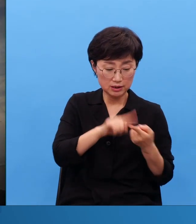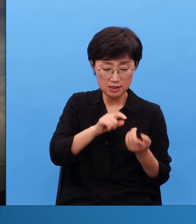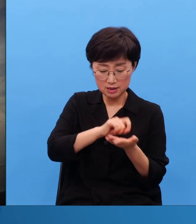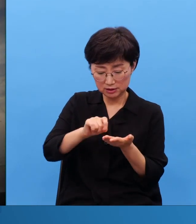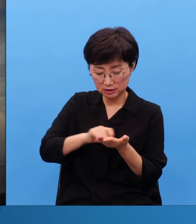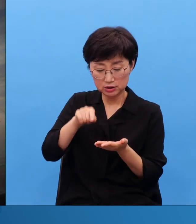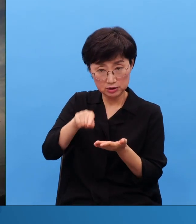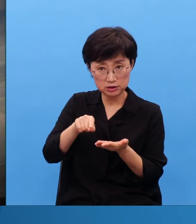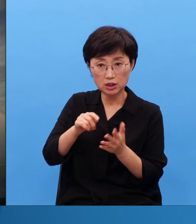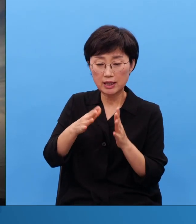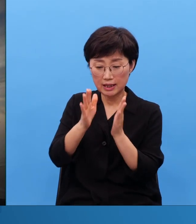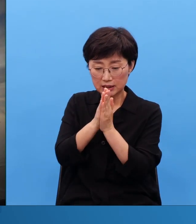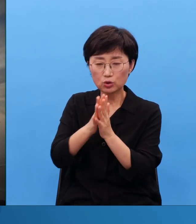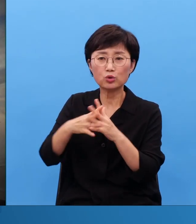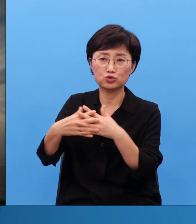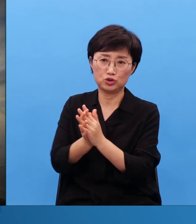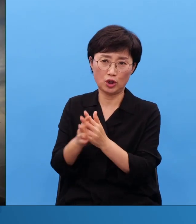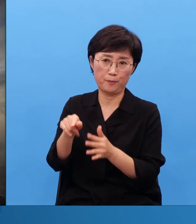것입니다.